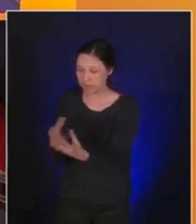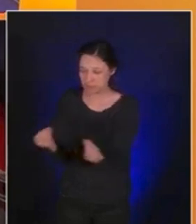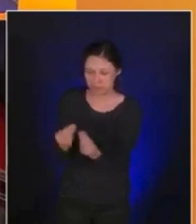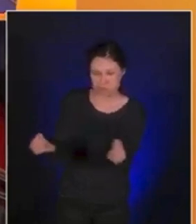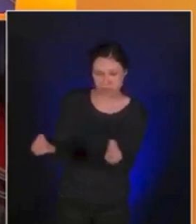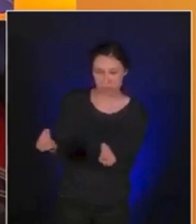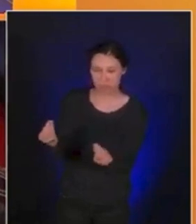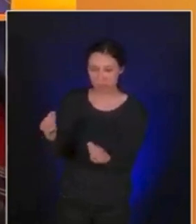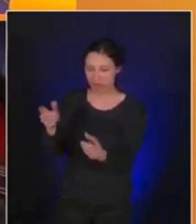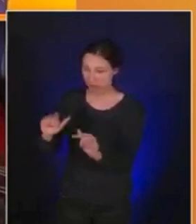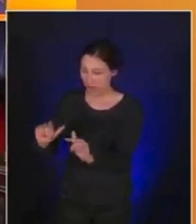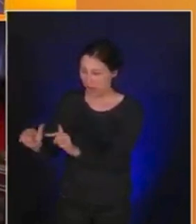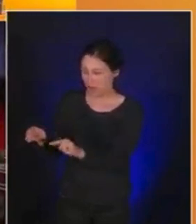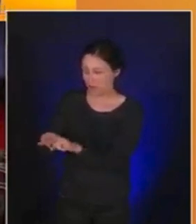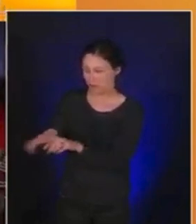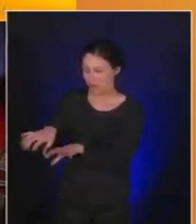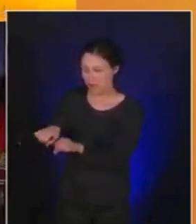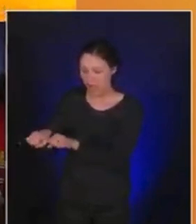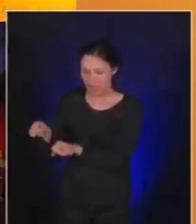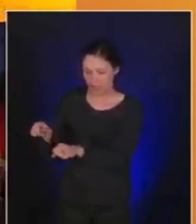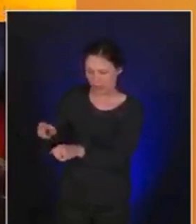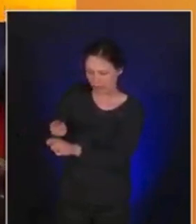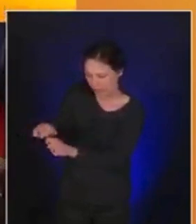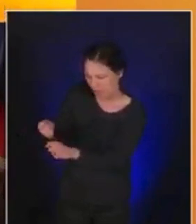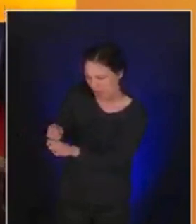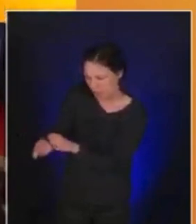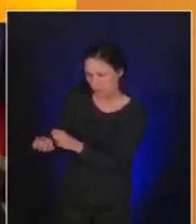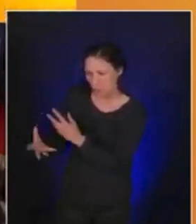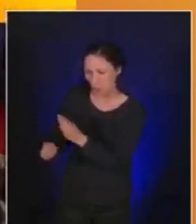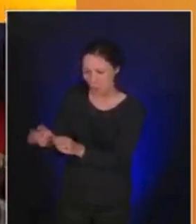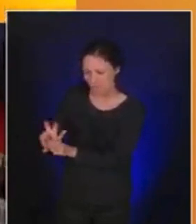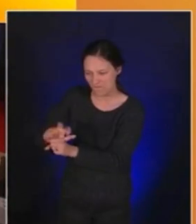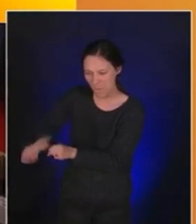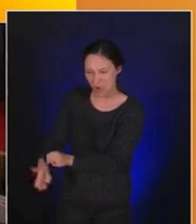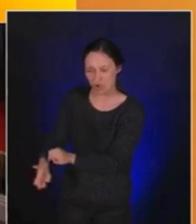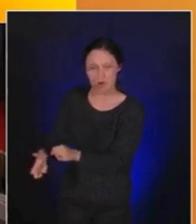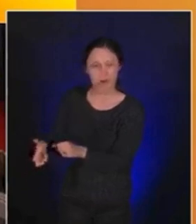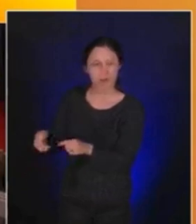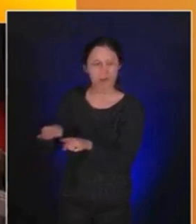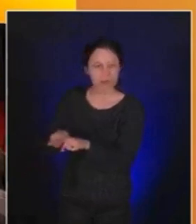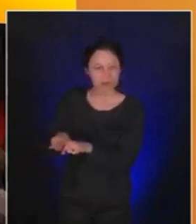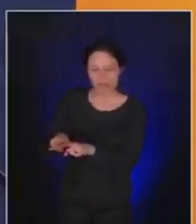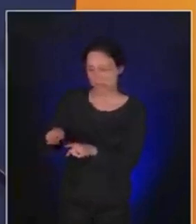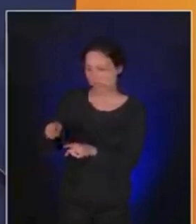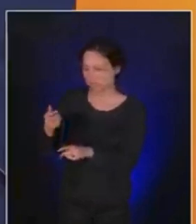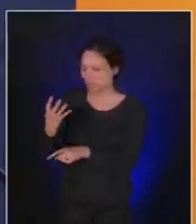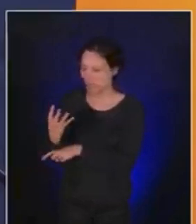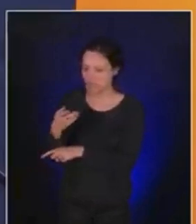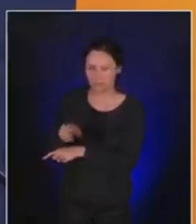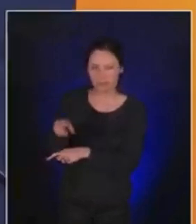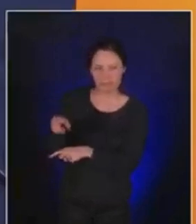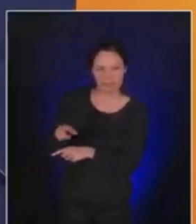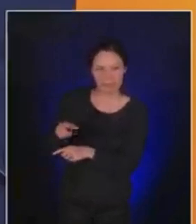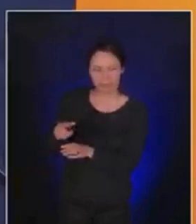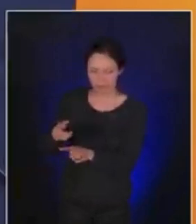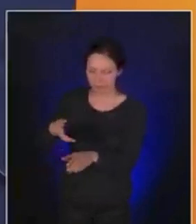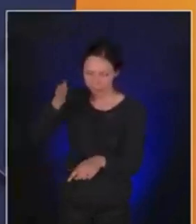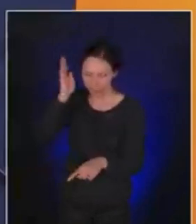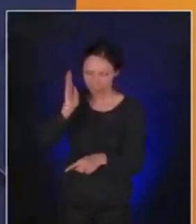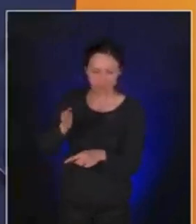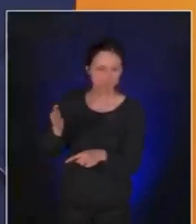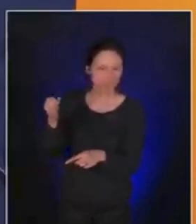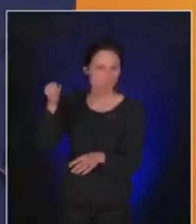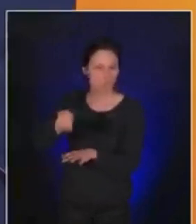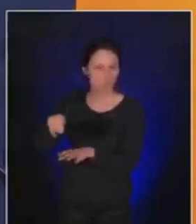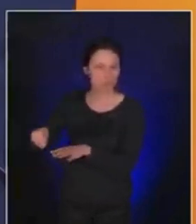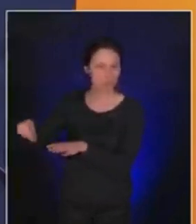viol, des dizaines de condamnations à mort, 4 exécutions et enfin la vague d'attentats au gaz